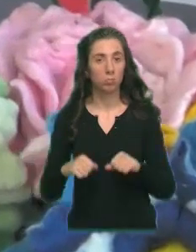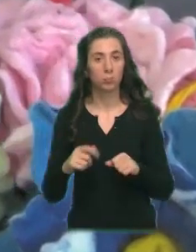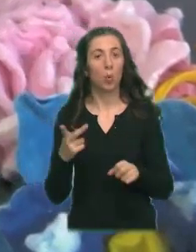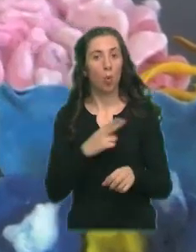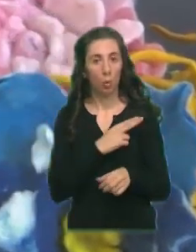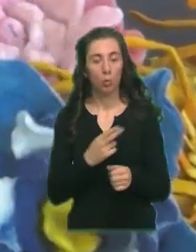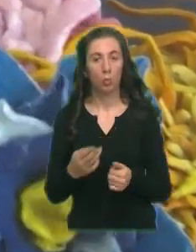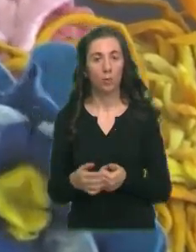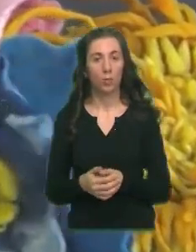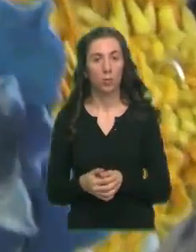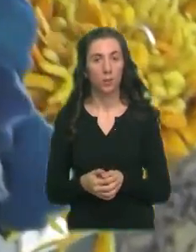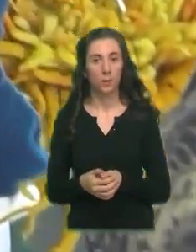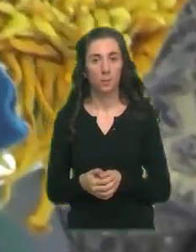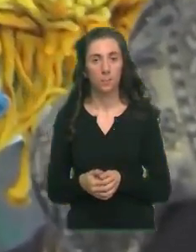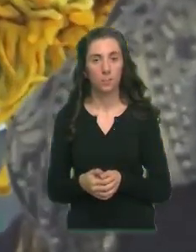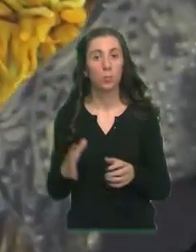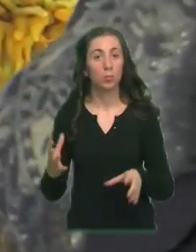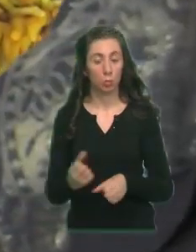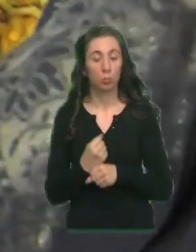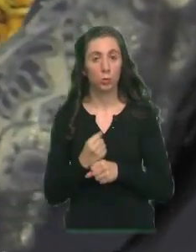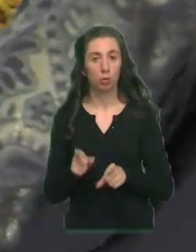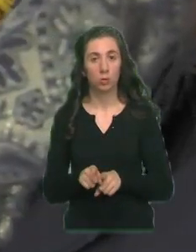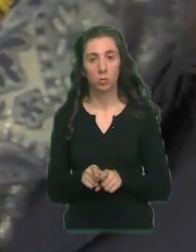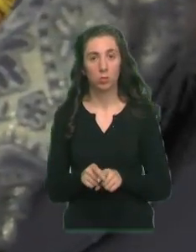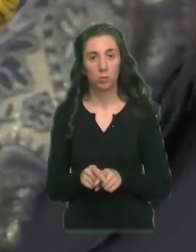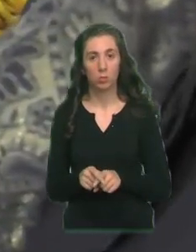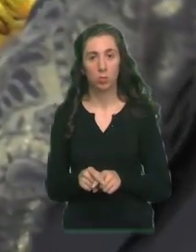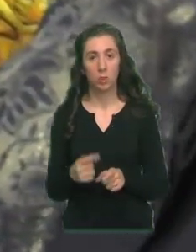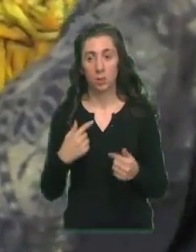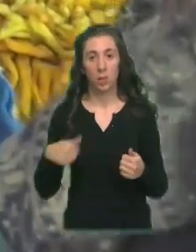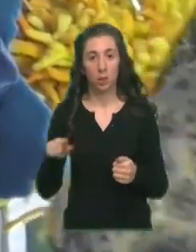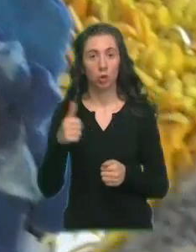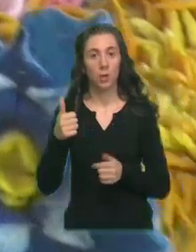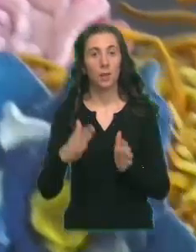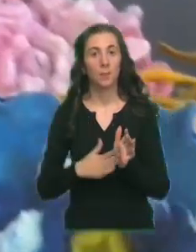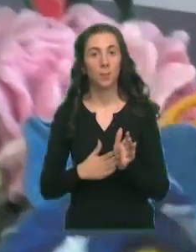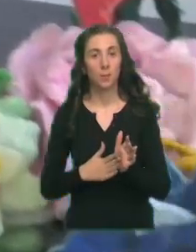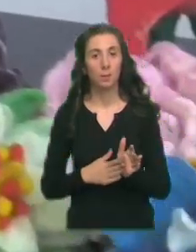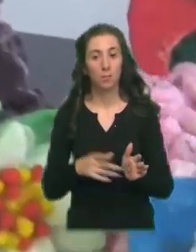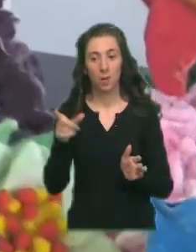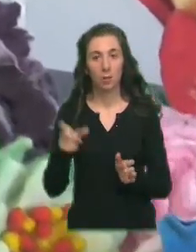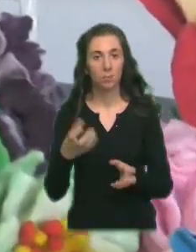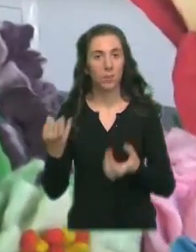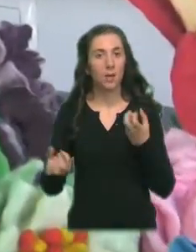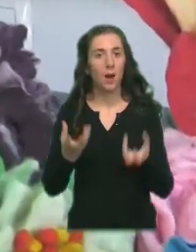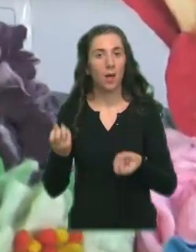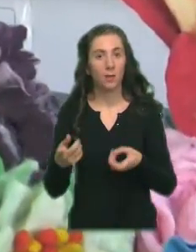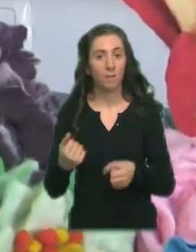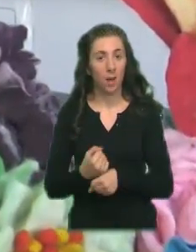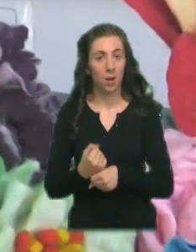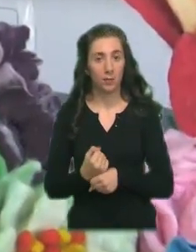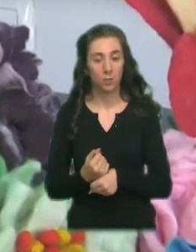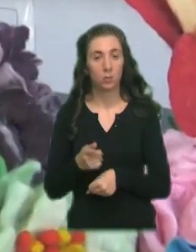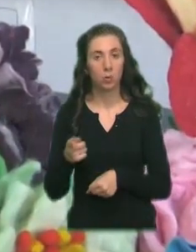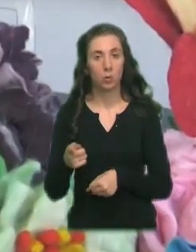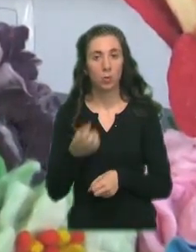nastali u Ozani, a za jednu predstavu u osnovnoj školi Voltino, koja je nama partner u tom projektu, bila je to